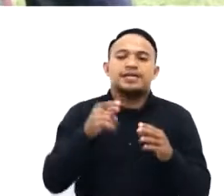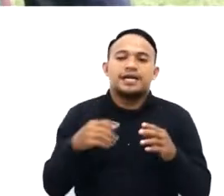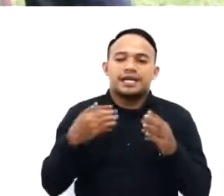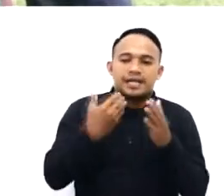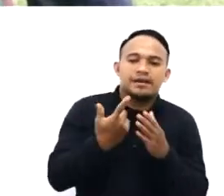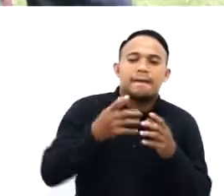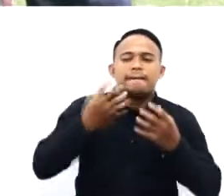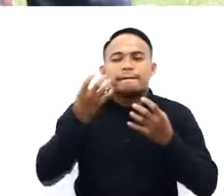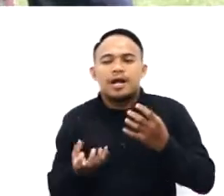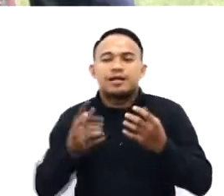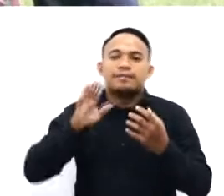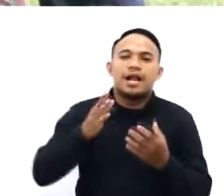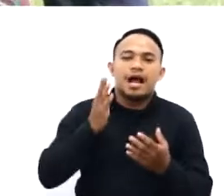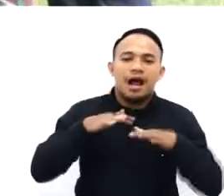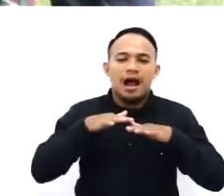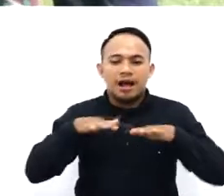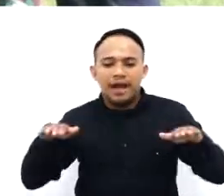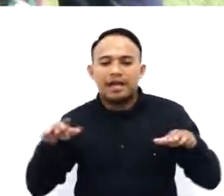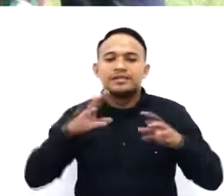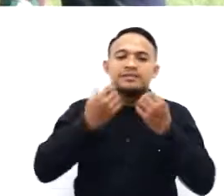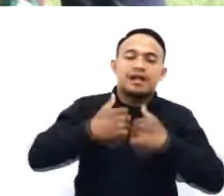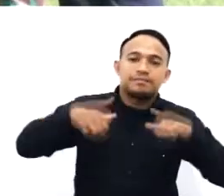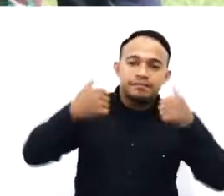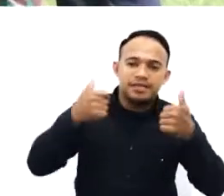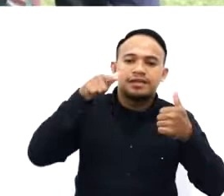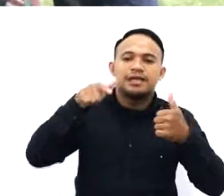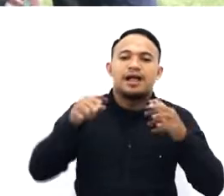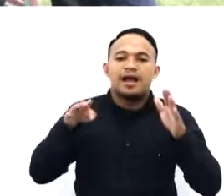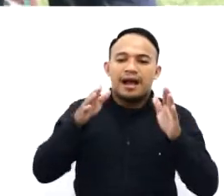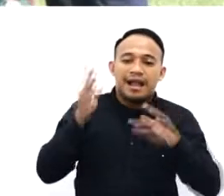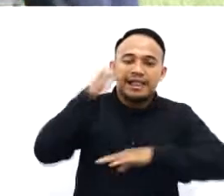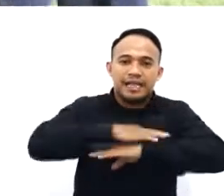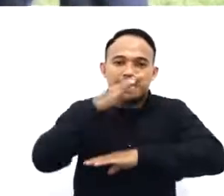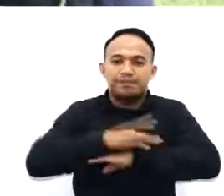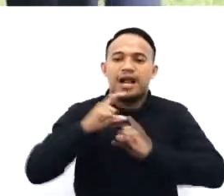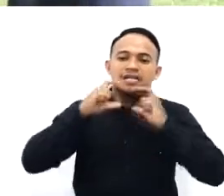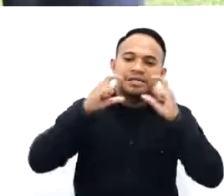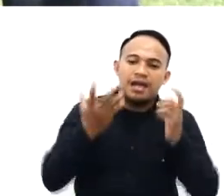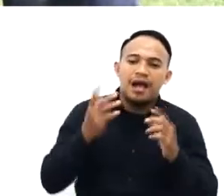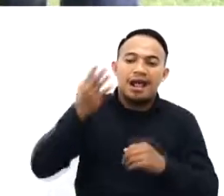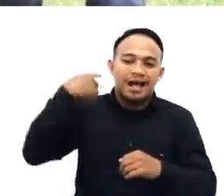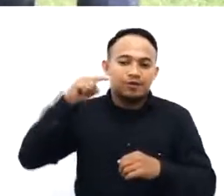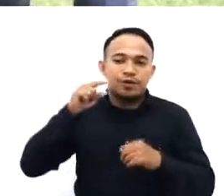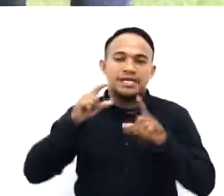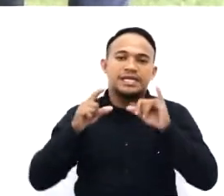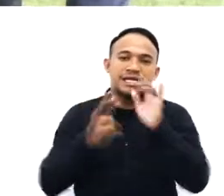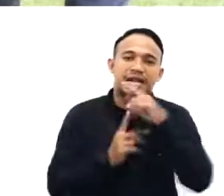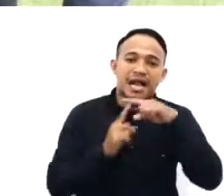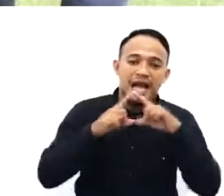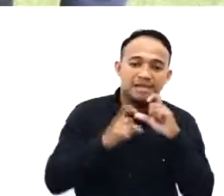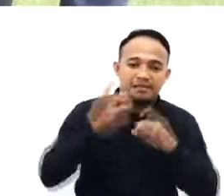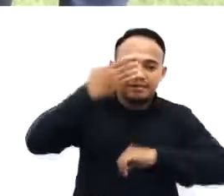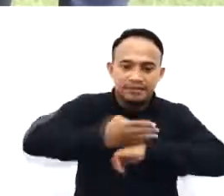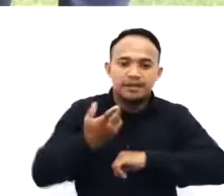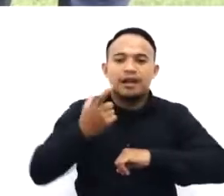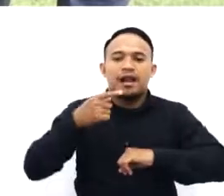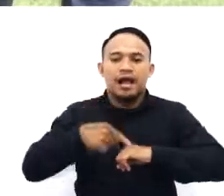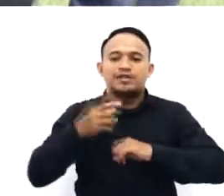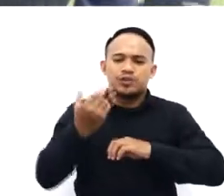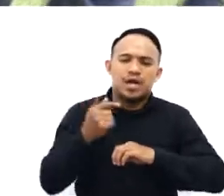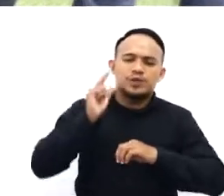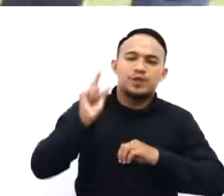kali ini menitikberatkan pada keamanan, keselamatan, ketertiban cara berlalu lintas, juga untuk